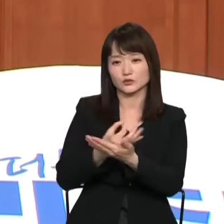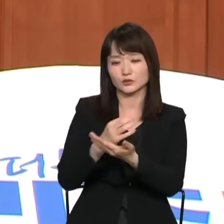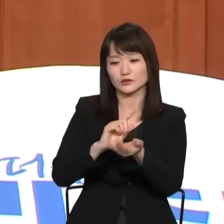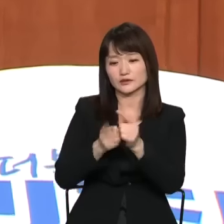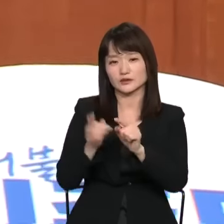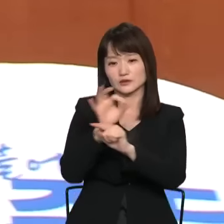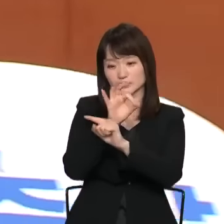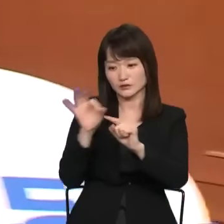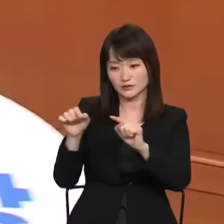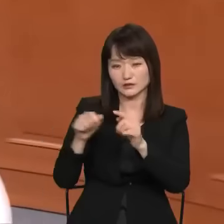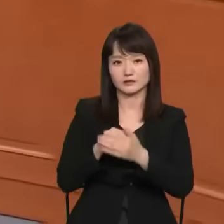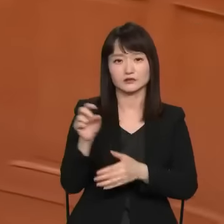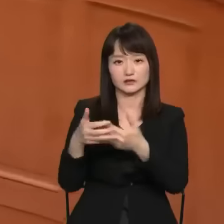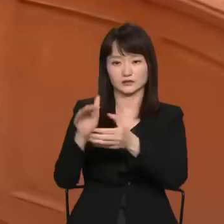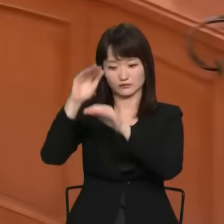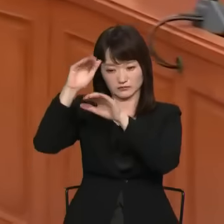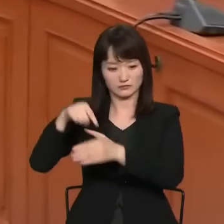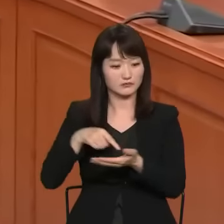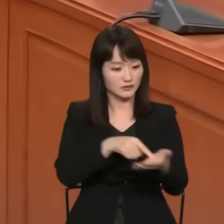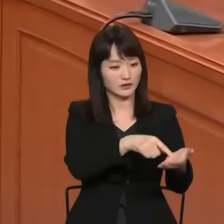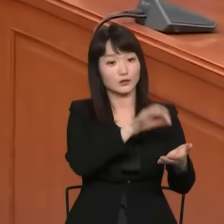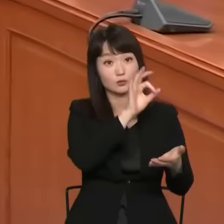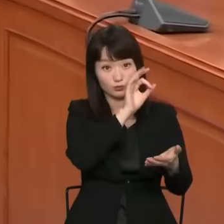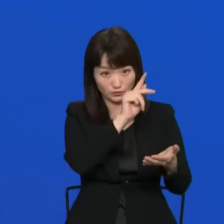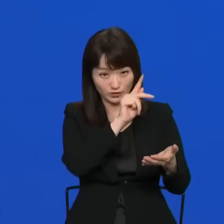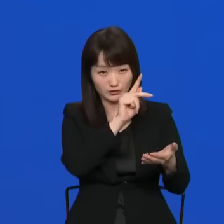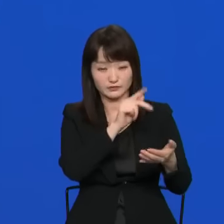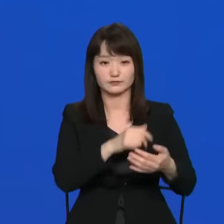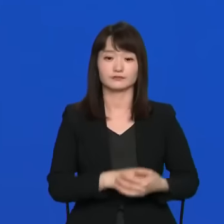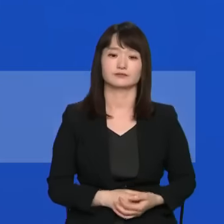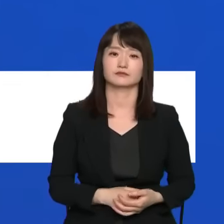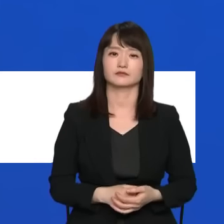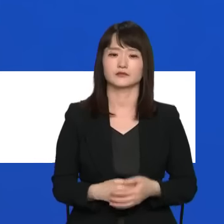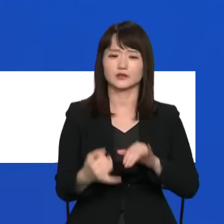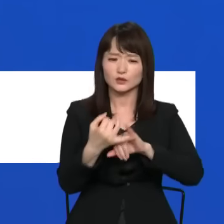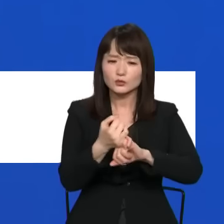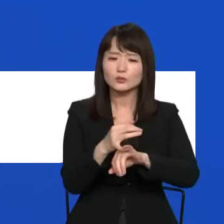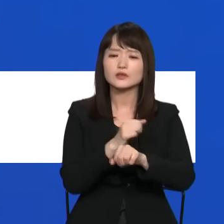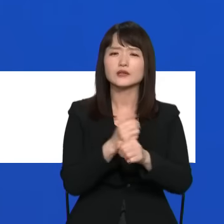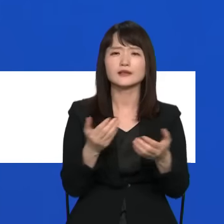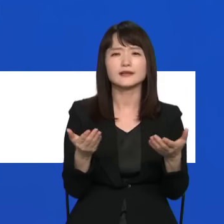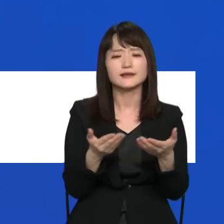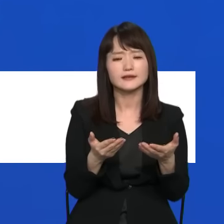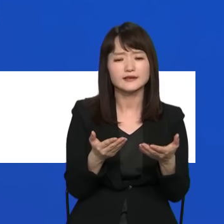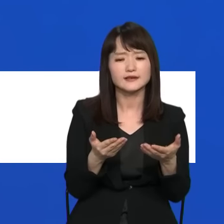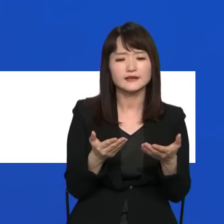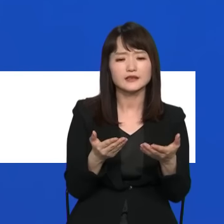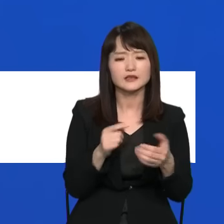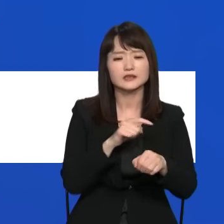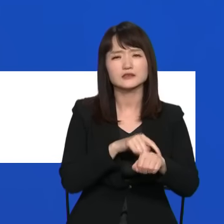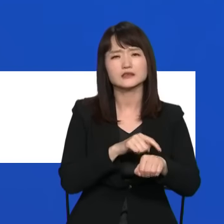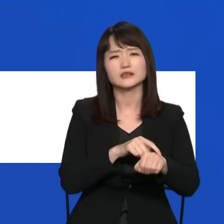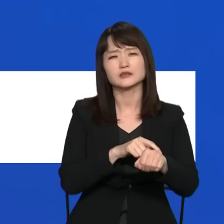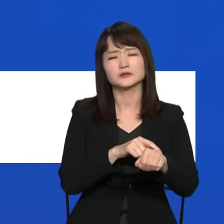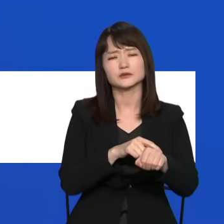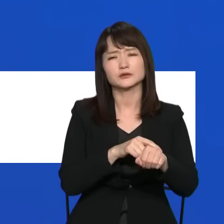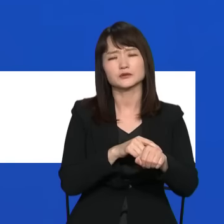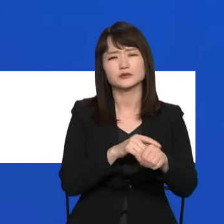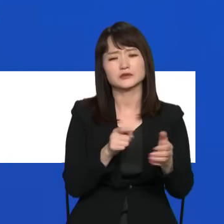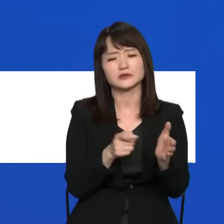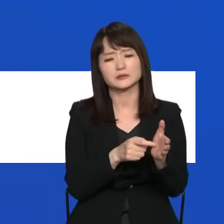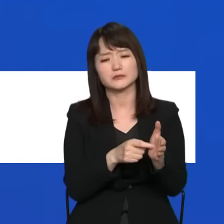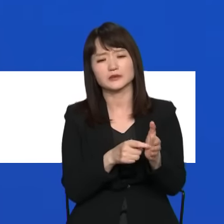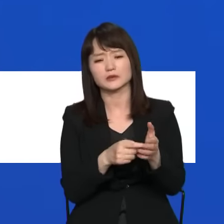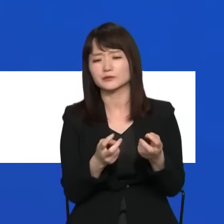관련해 여당의 안을 받아들이겠다고 했습니다. 꼭 해야 할 일인데 시간은 없으니